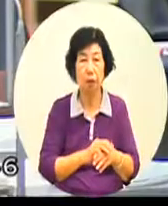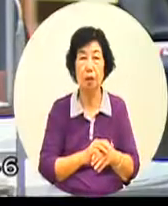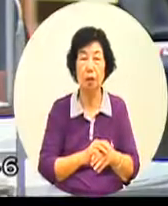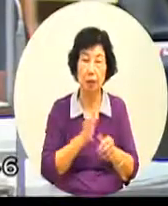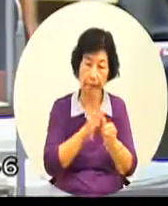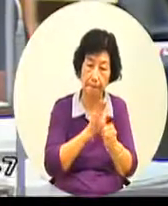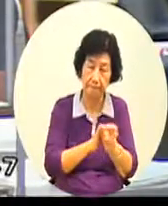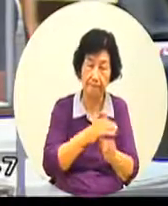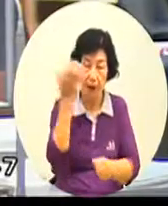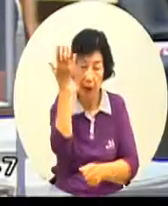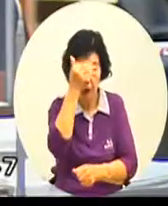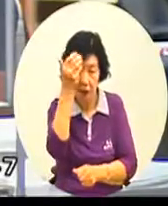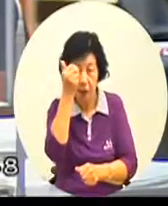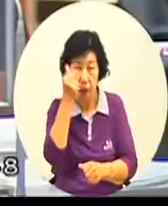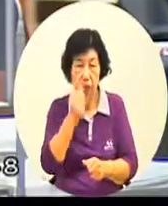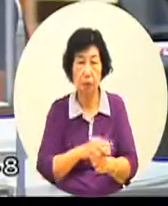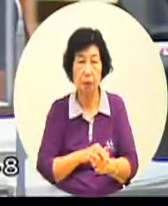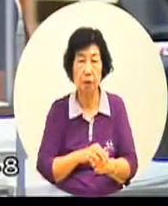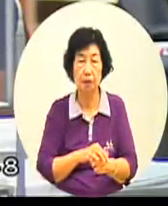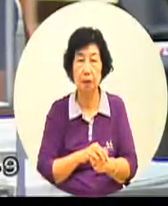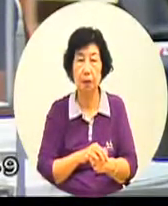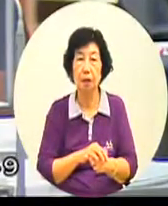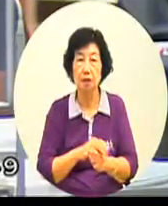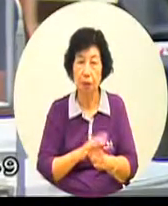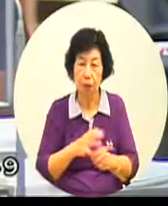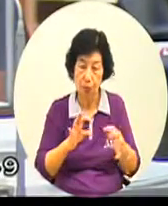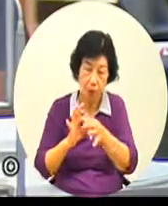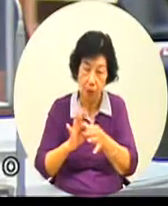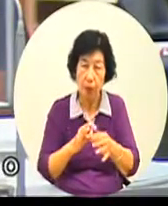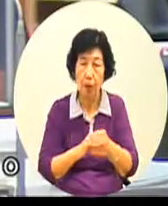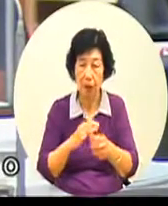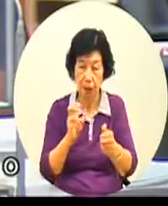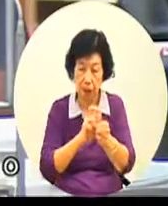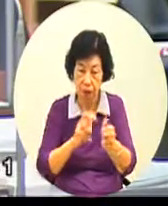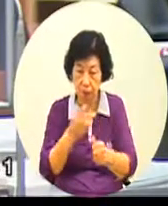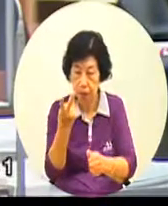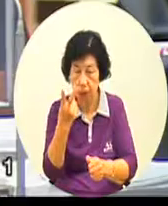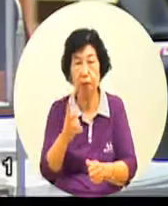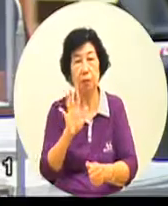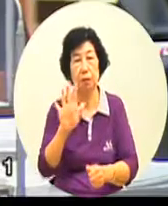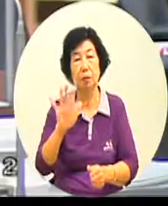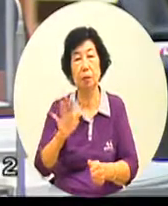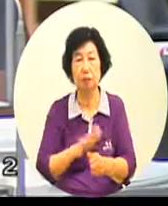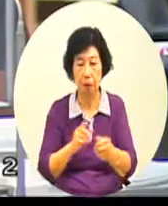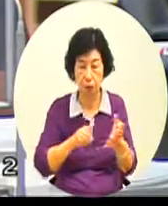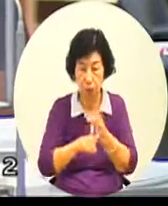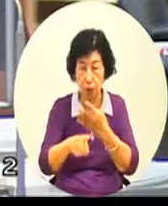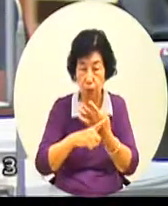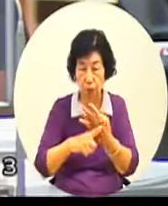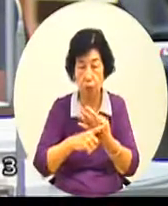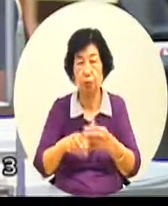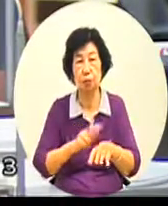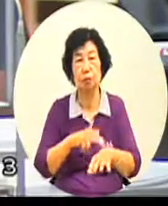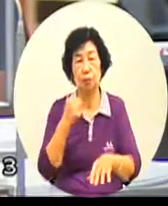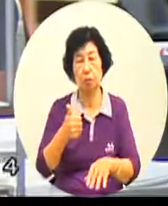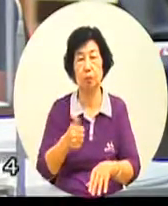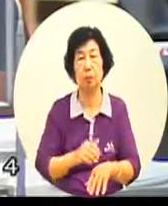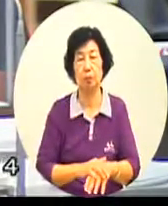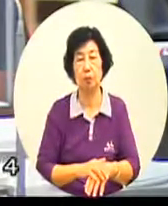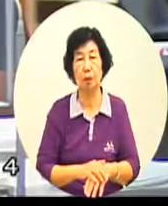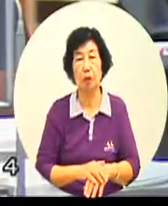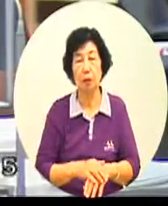人，才会进一步的一个关怀跟照顾，哦，这才够专业，所以我才一直要求说一定要